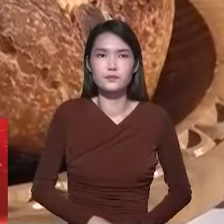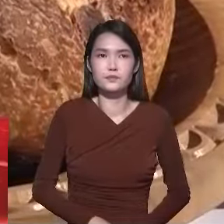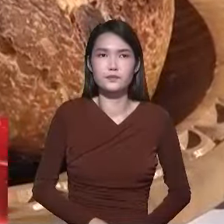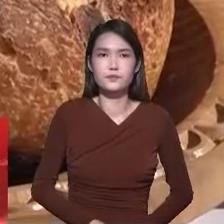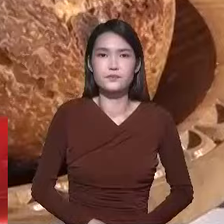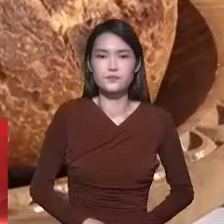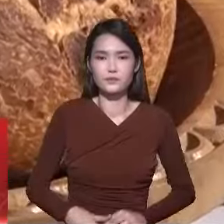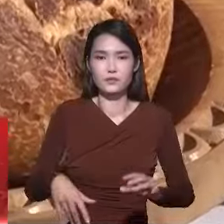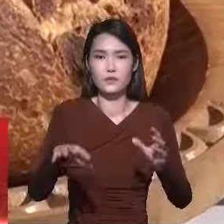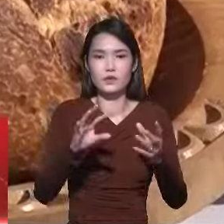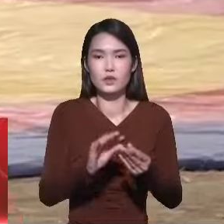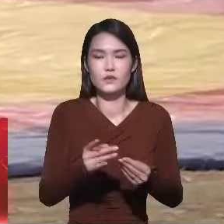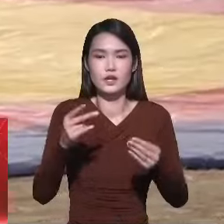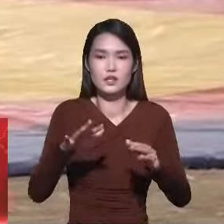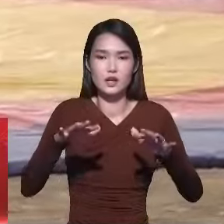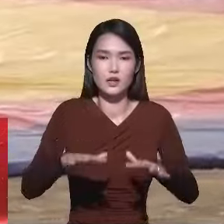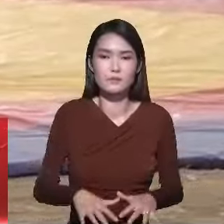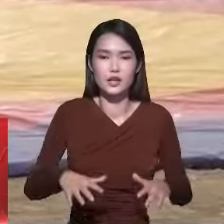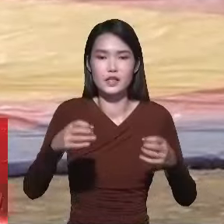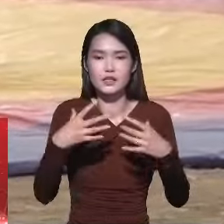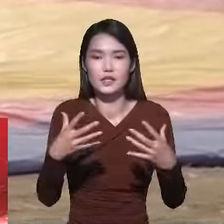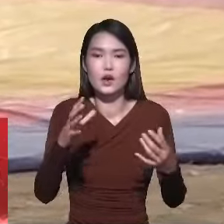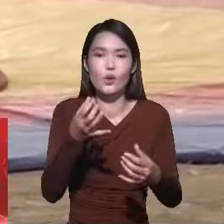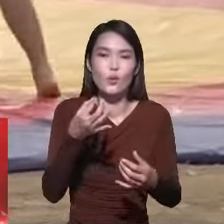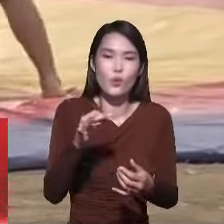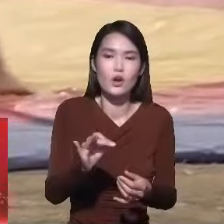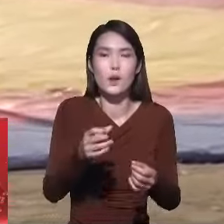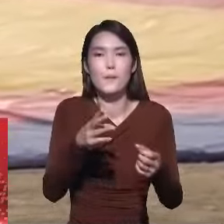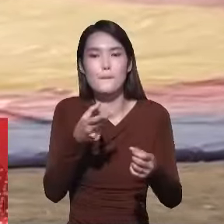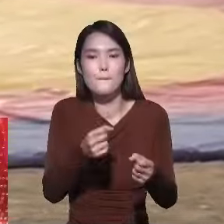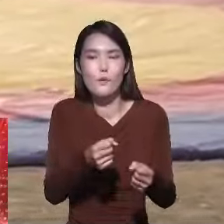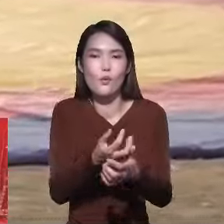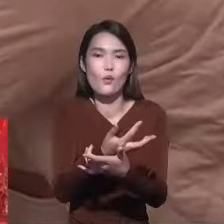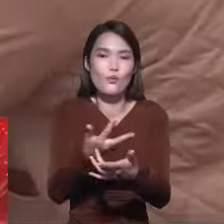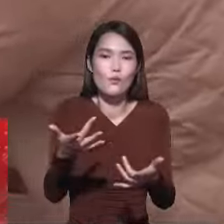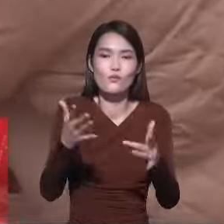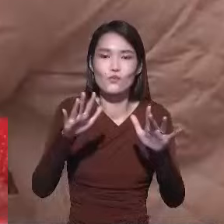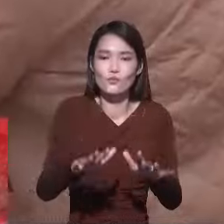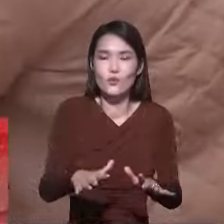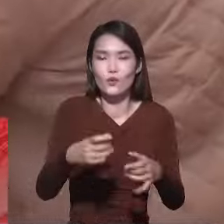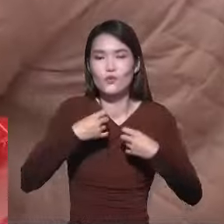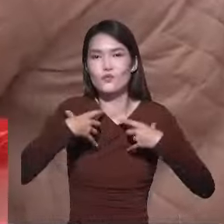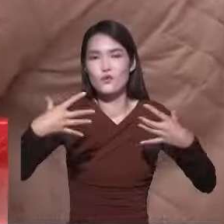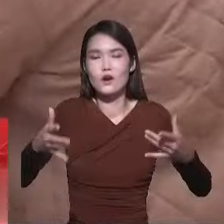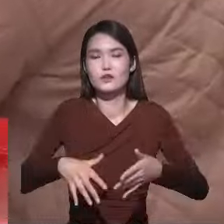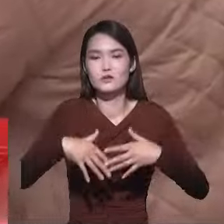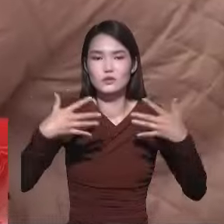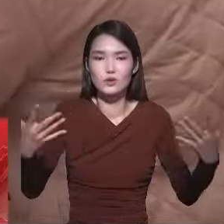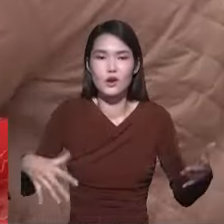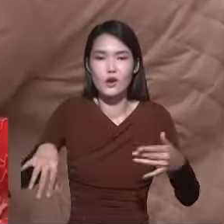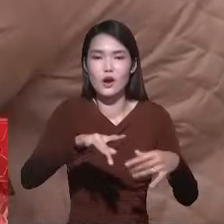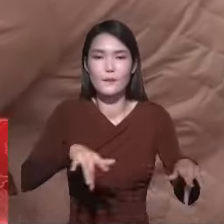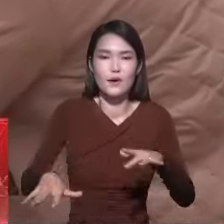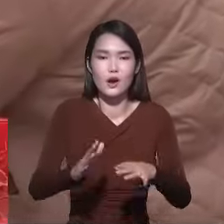Сайутё стал местом для празднования Шопандар-Туи или Дня Чабана, ну и, разумеется, широким размахом. Тут были организованы юрты